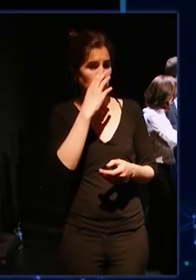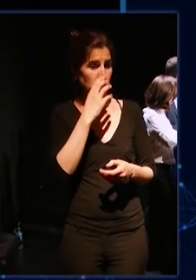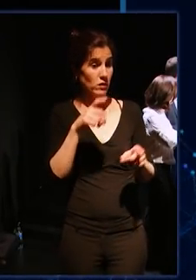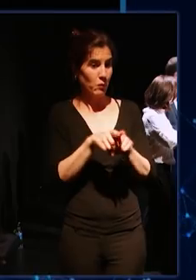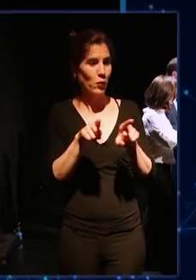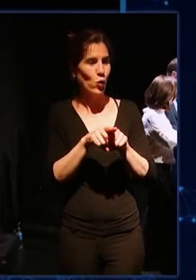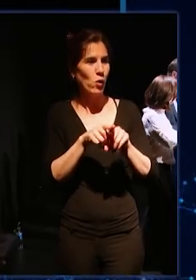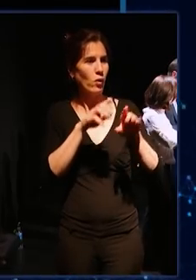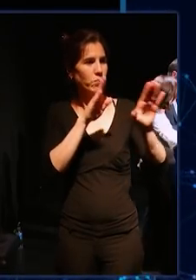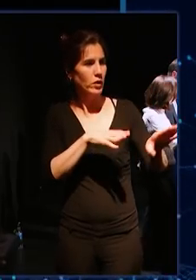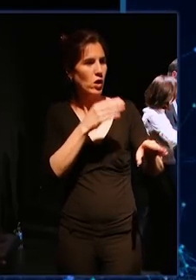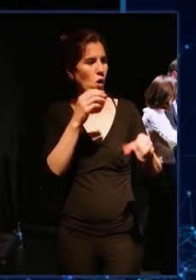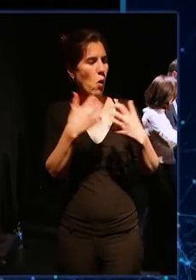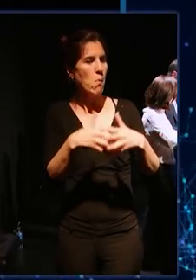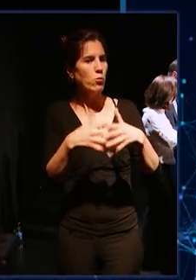motors de canvi.